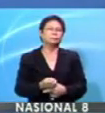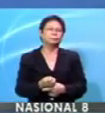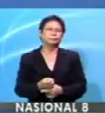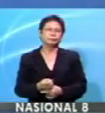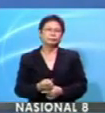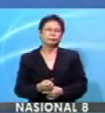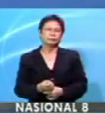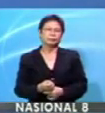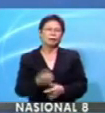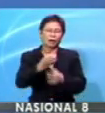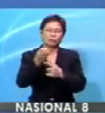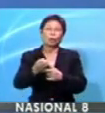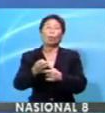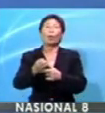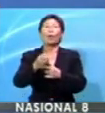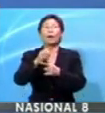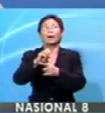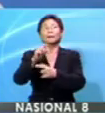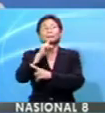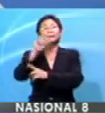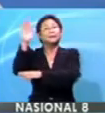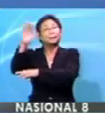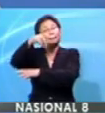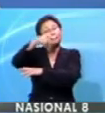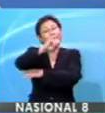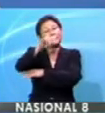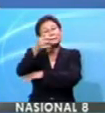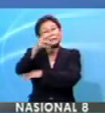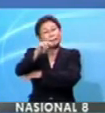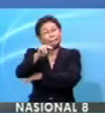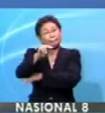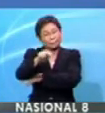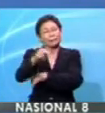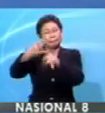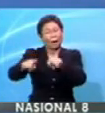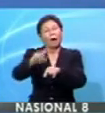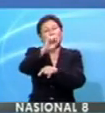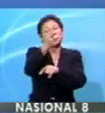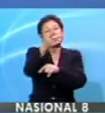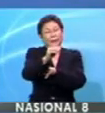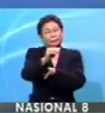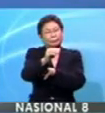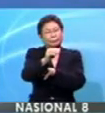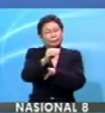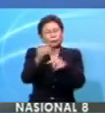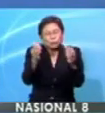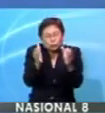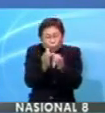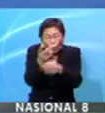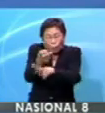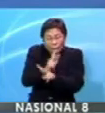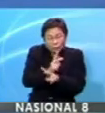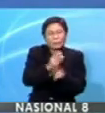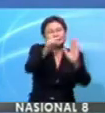ada penjamin tetapi melalui skim mikrokredit ini